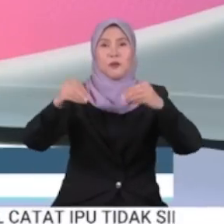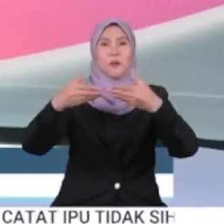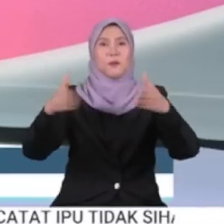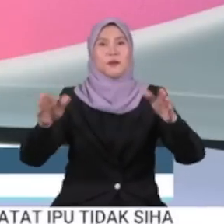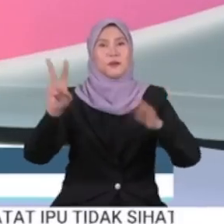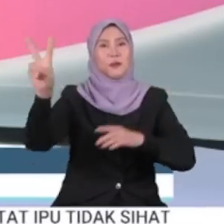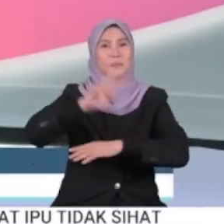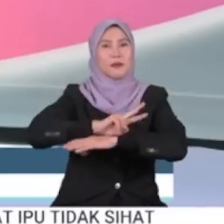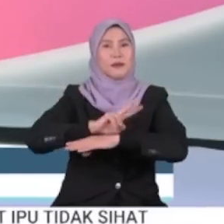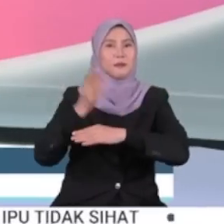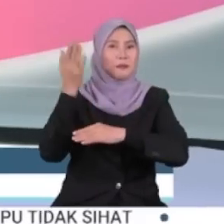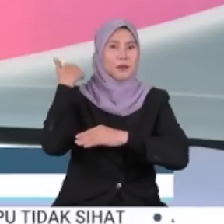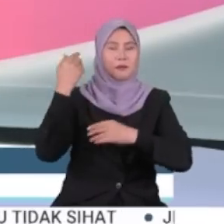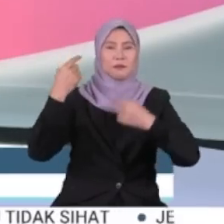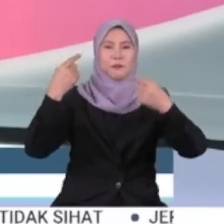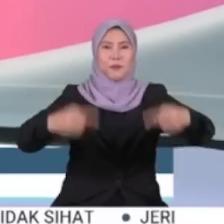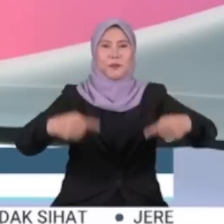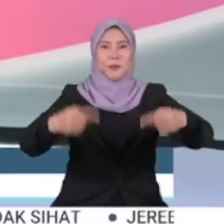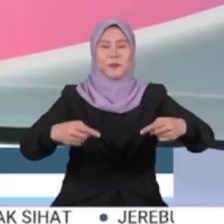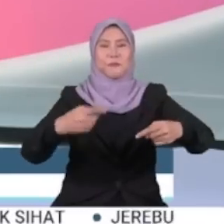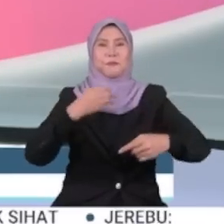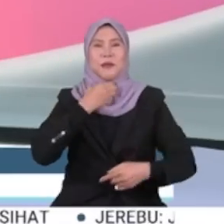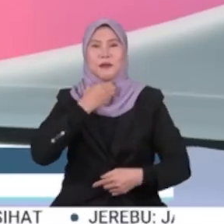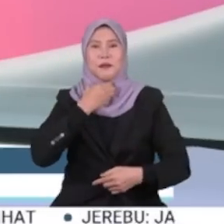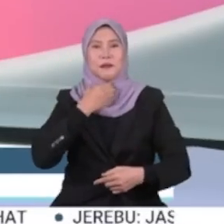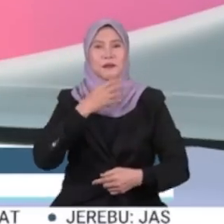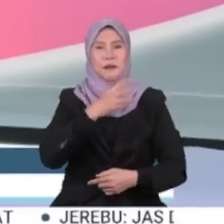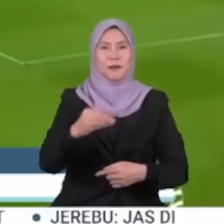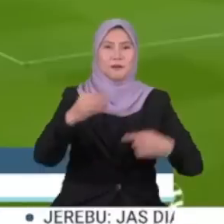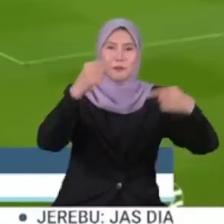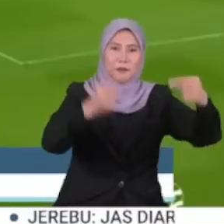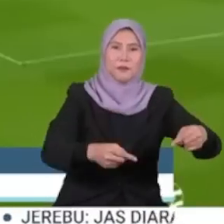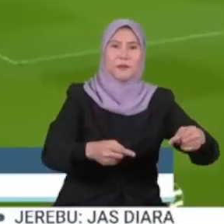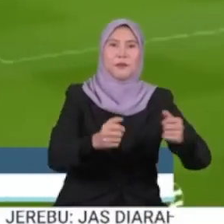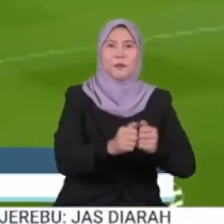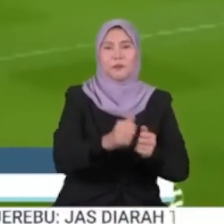dibuka 2 hari lepas untuk aksi Perak FC menentang JDT.